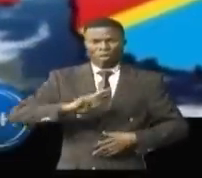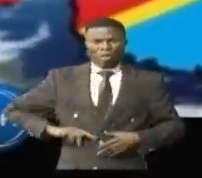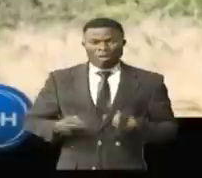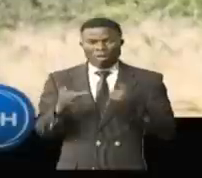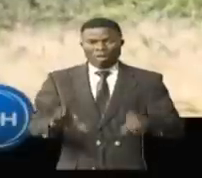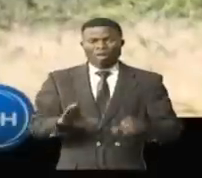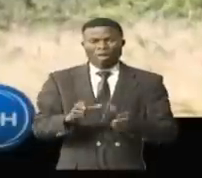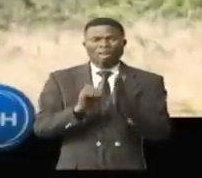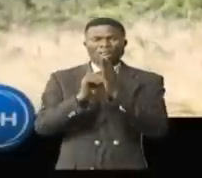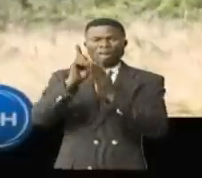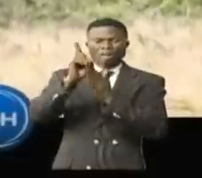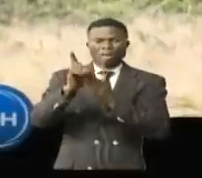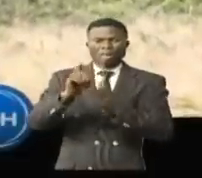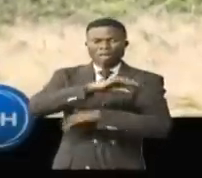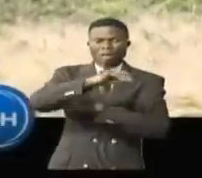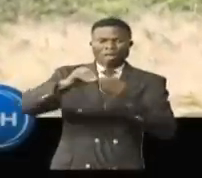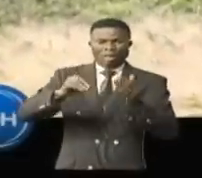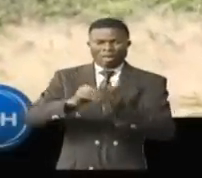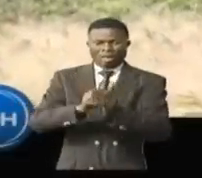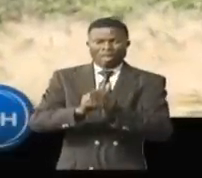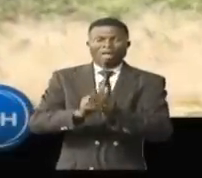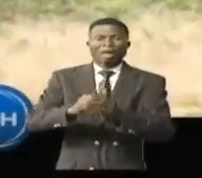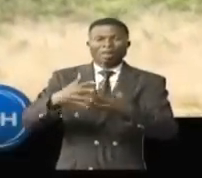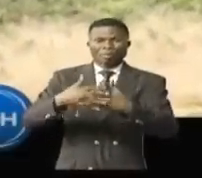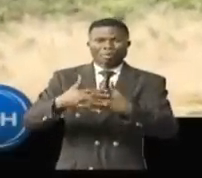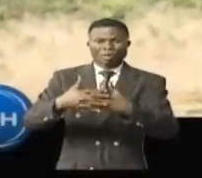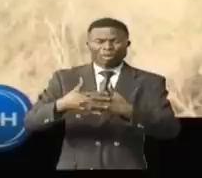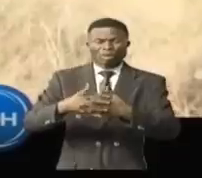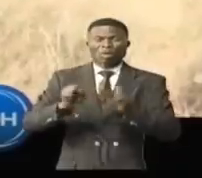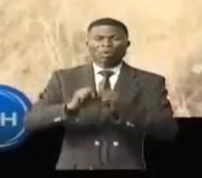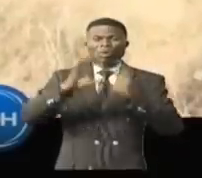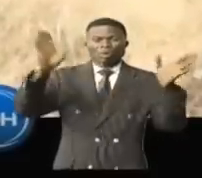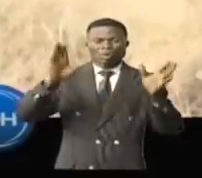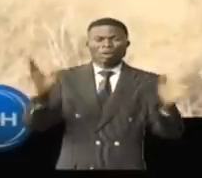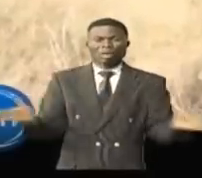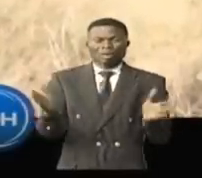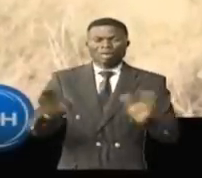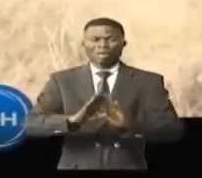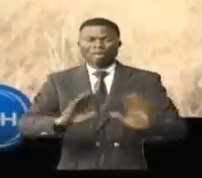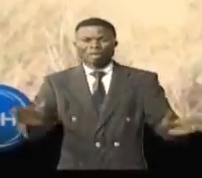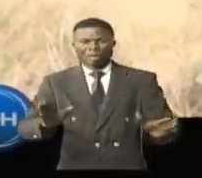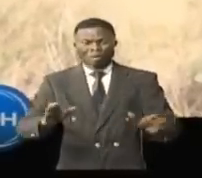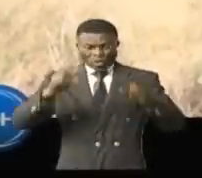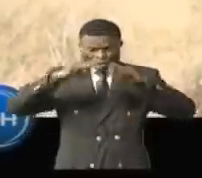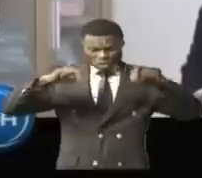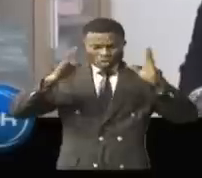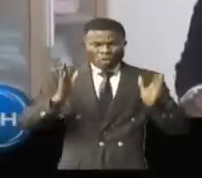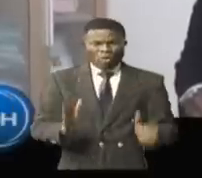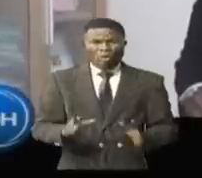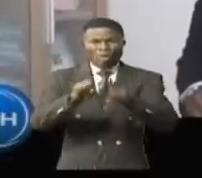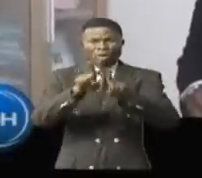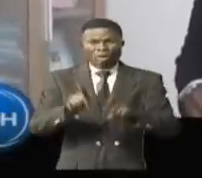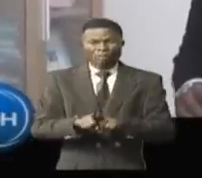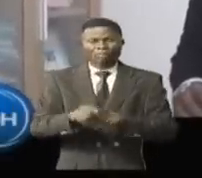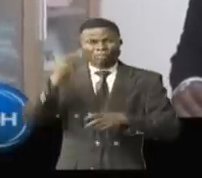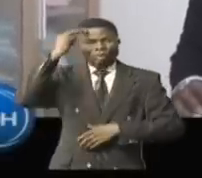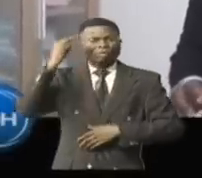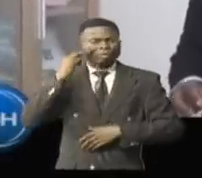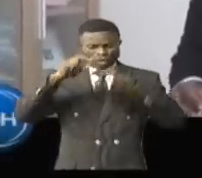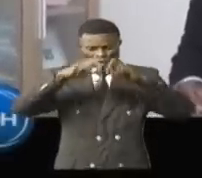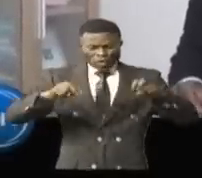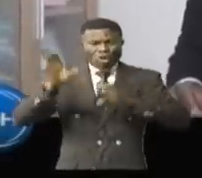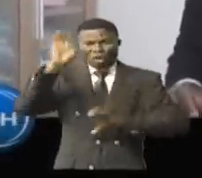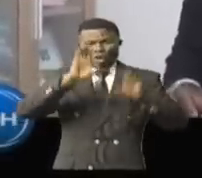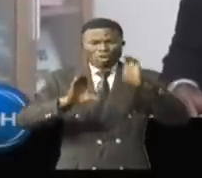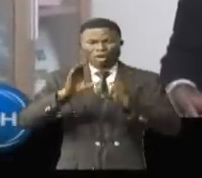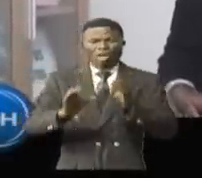de développement d'un centre de radiothérapie avec le nucléaire, du renforcement des capacités des chercheurs chercheurs et autres. Le ministre des Recherches scientifiques